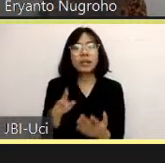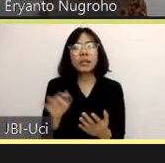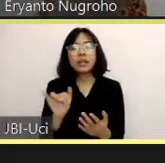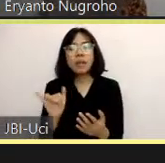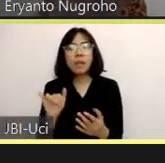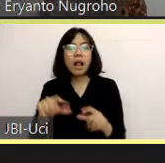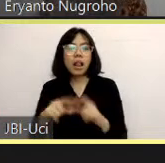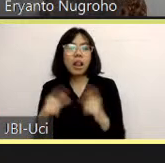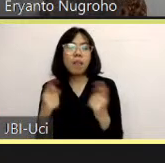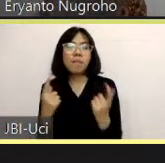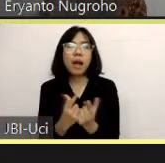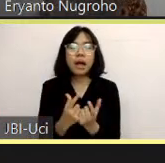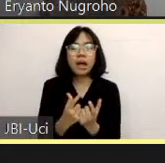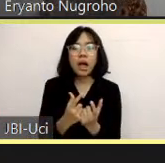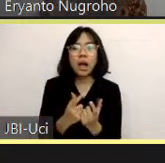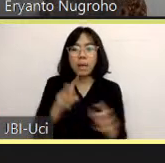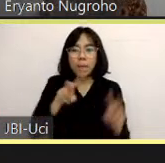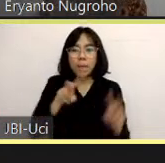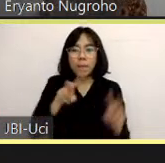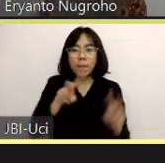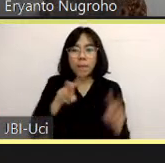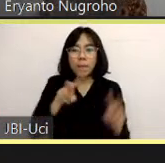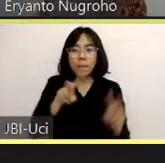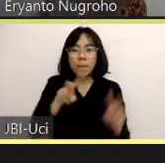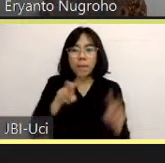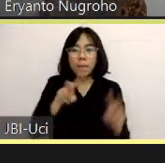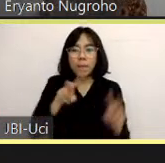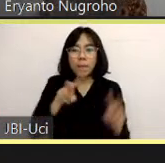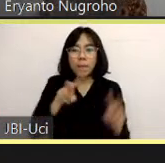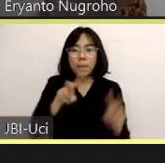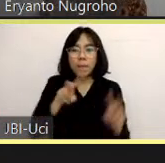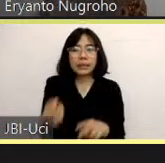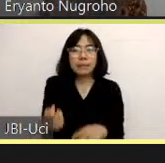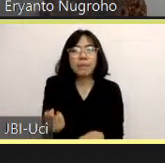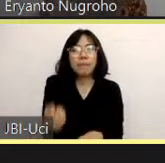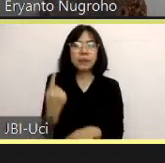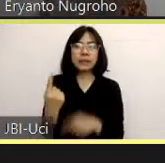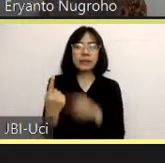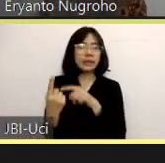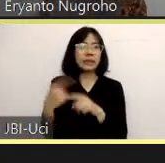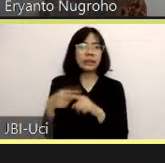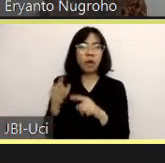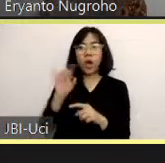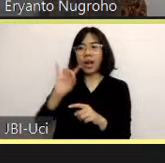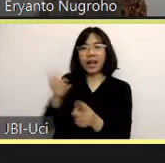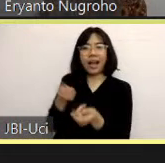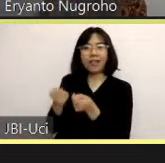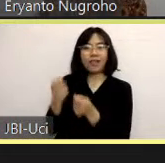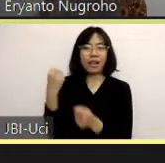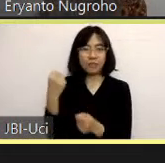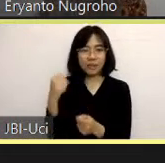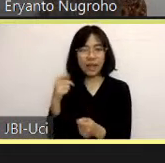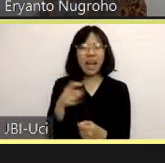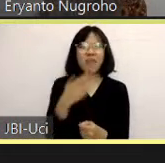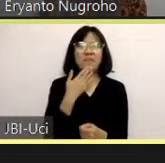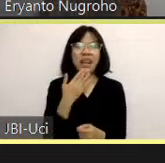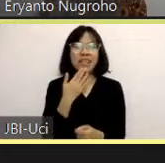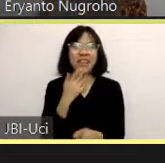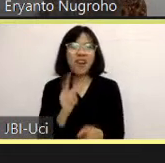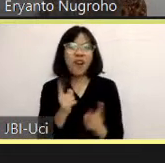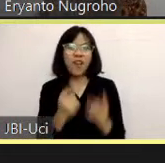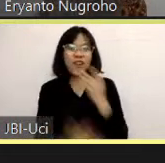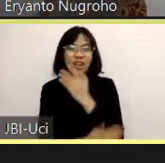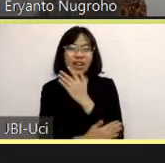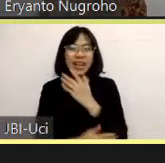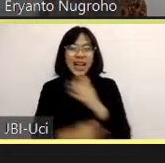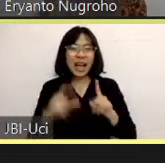independen. Jadi kalau kita melihat di kebanyakan negara demokrasi, istilah atau konsep separation of